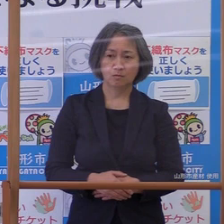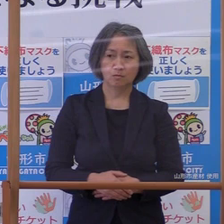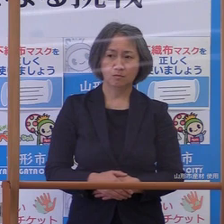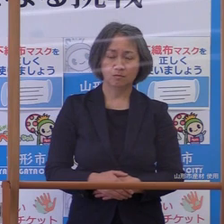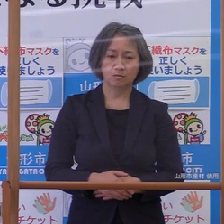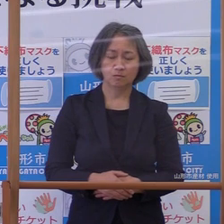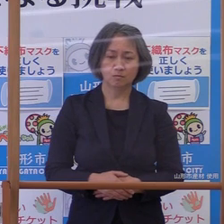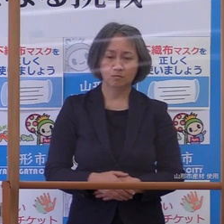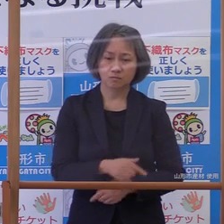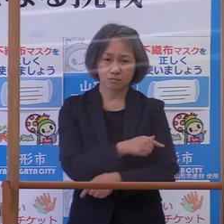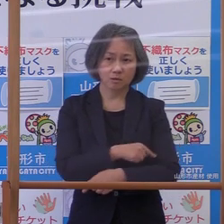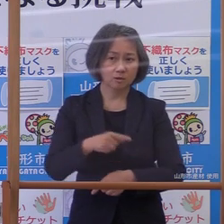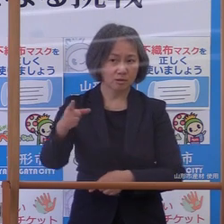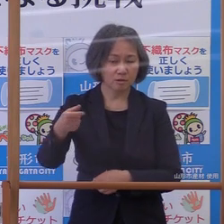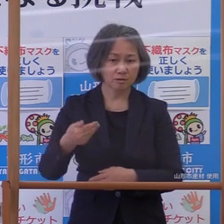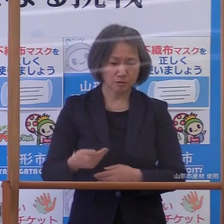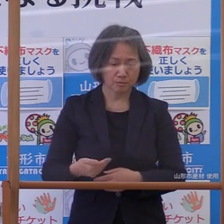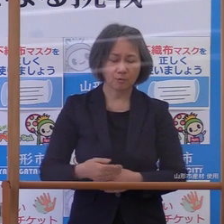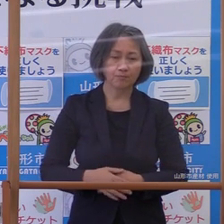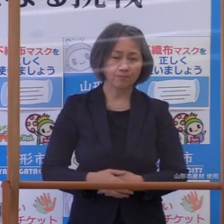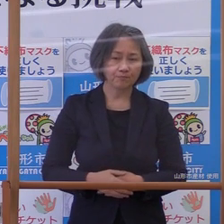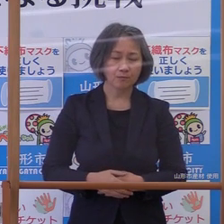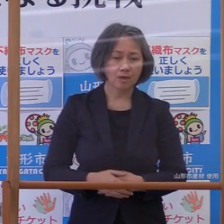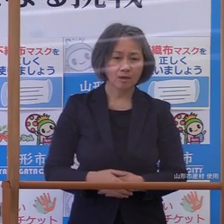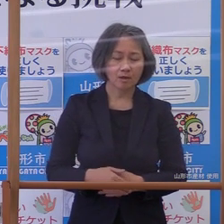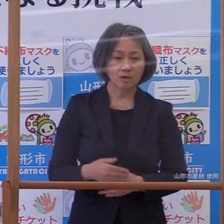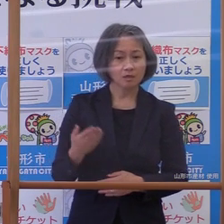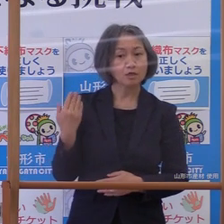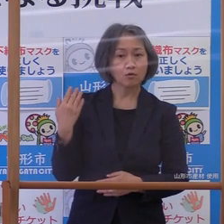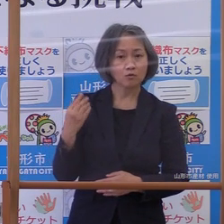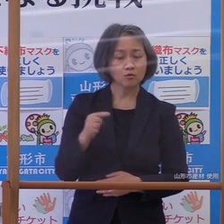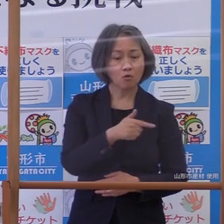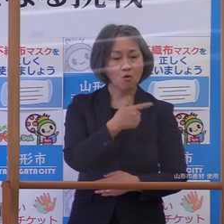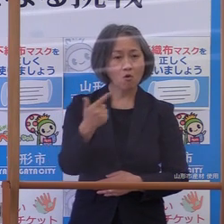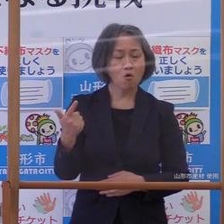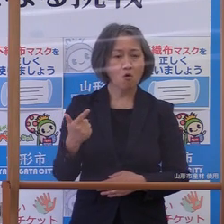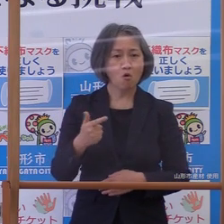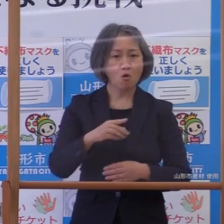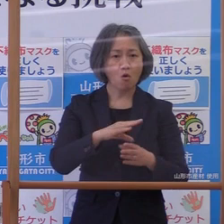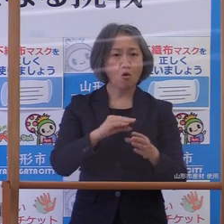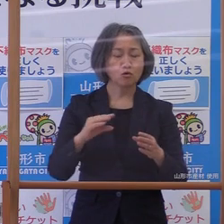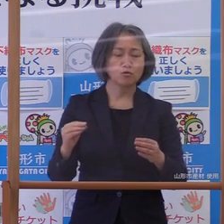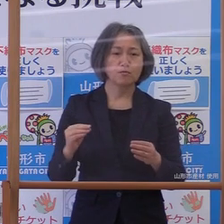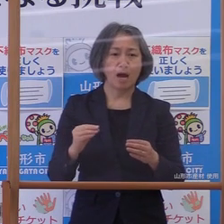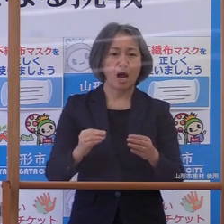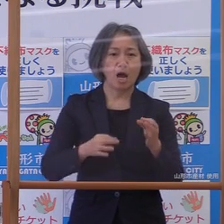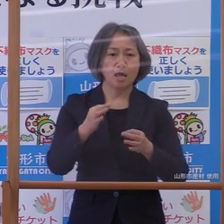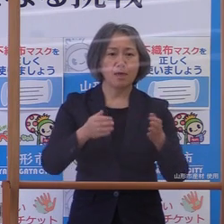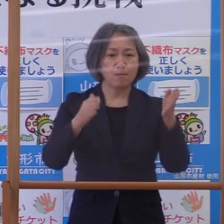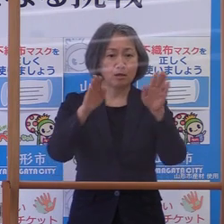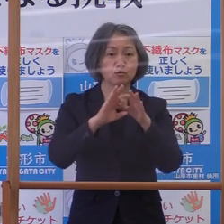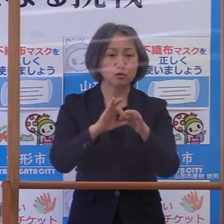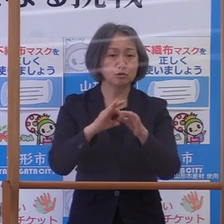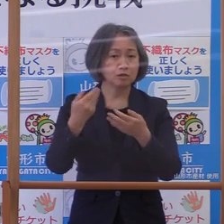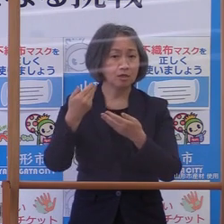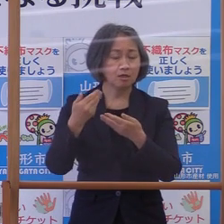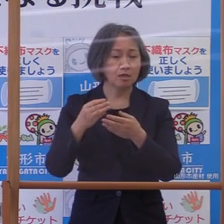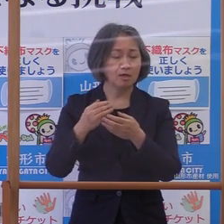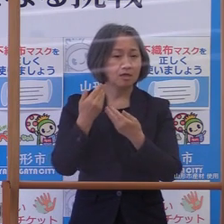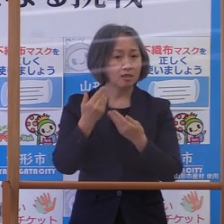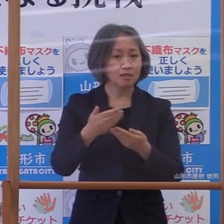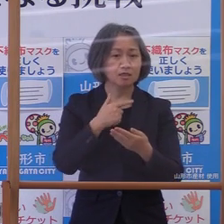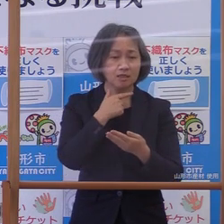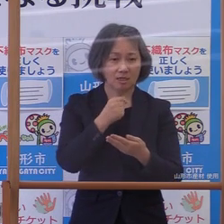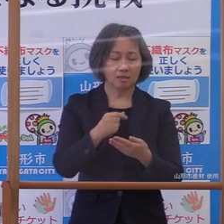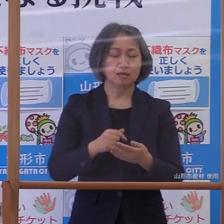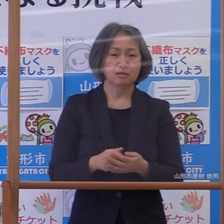改めてよろしくお願いします。先ほどの大沼の関連の話がありましたけれども、これから七日町周辺